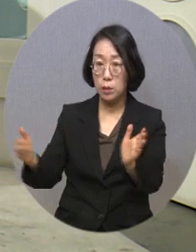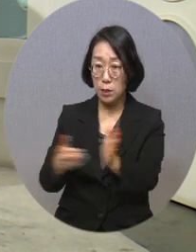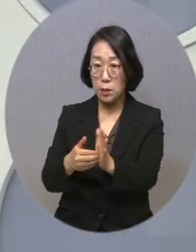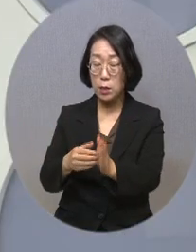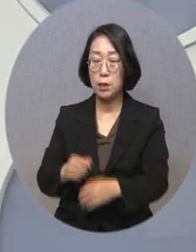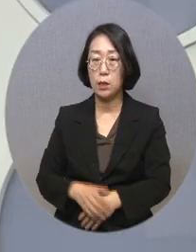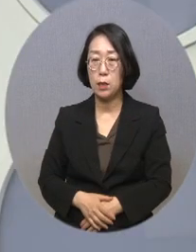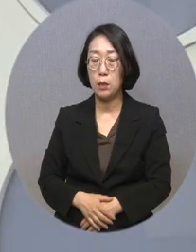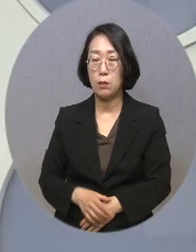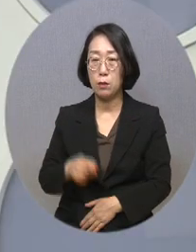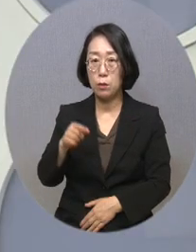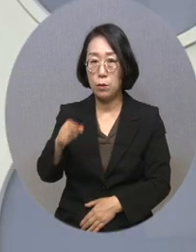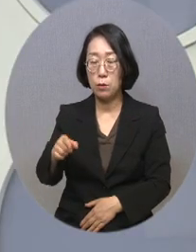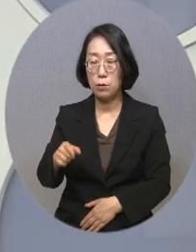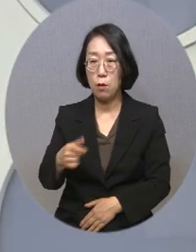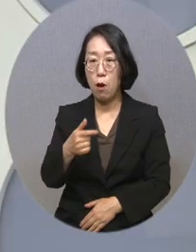그러면서